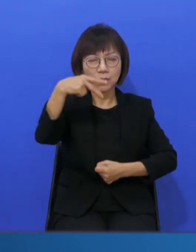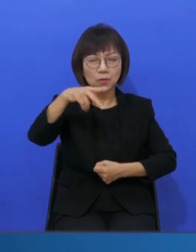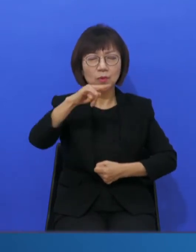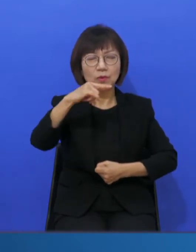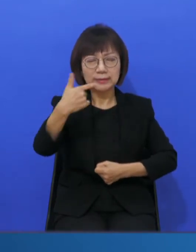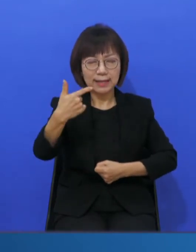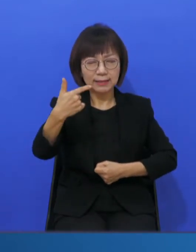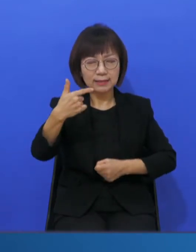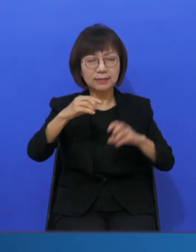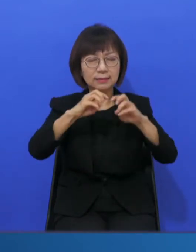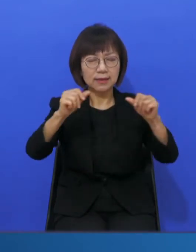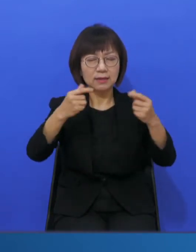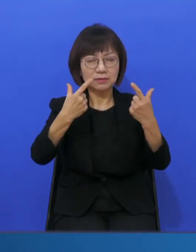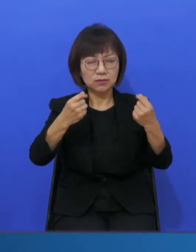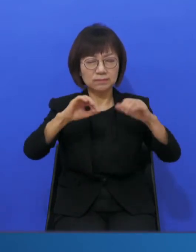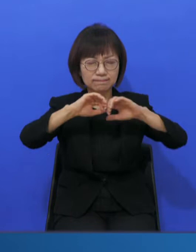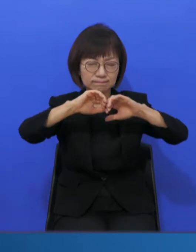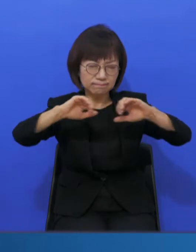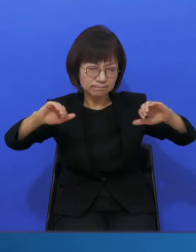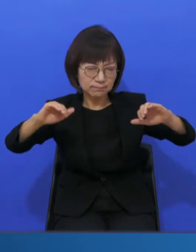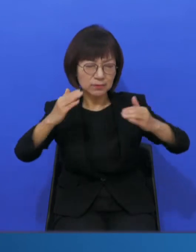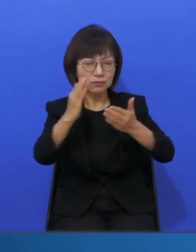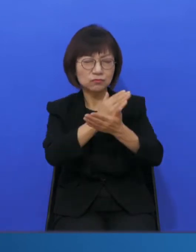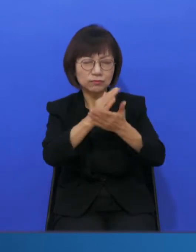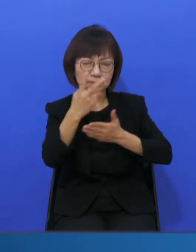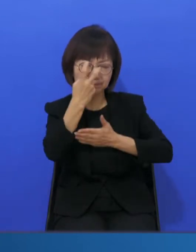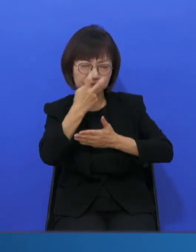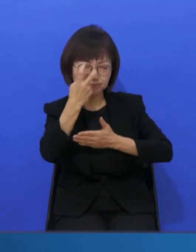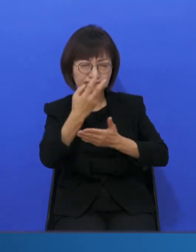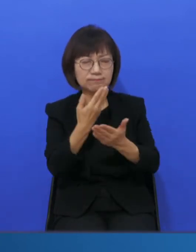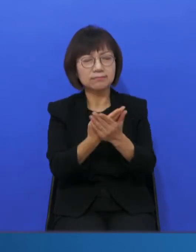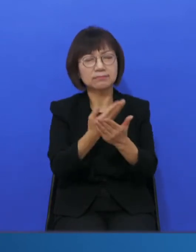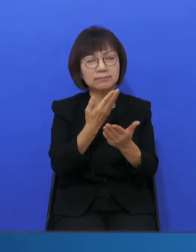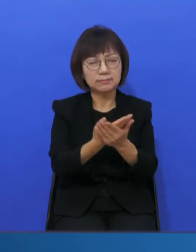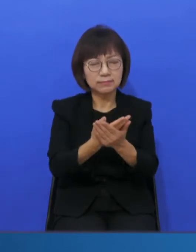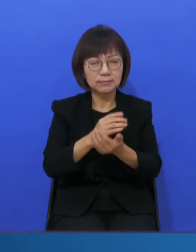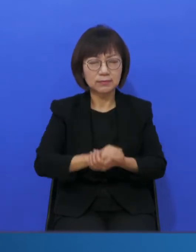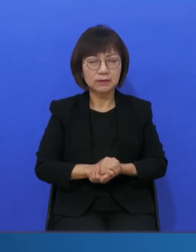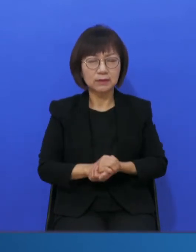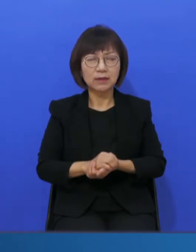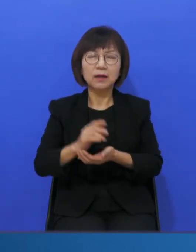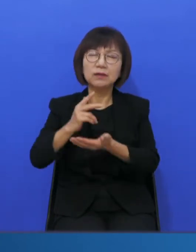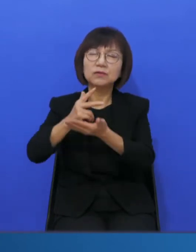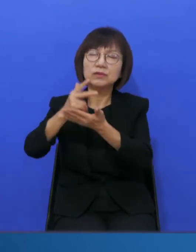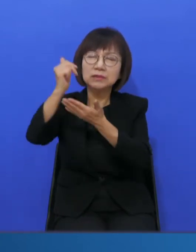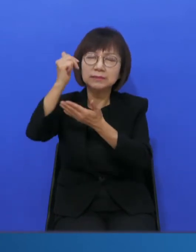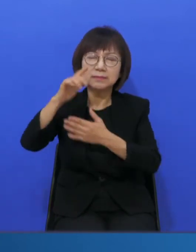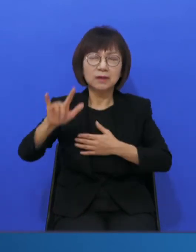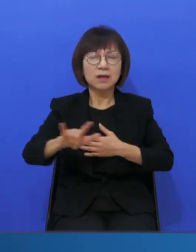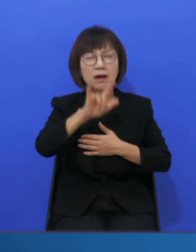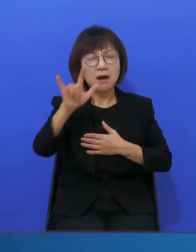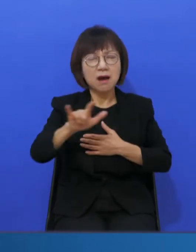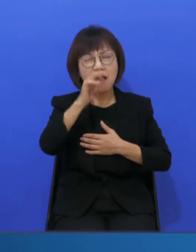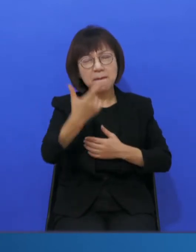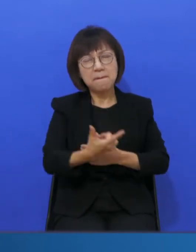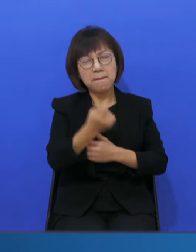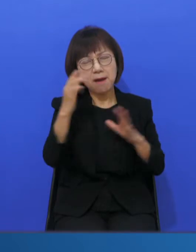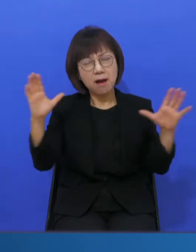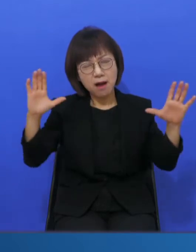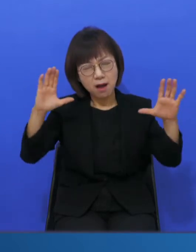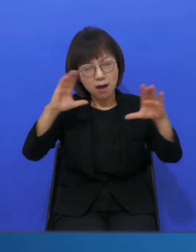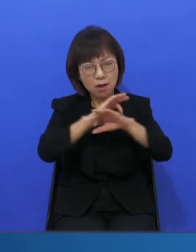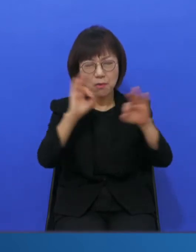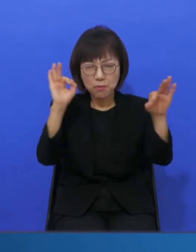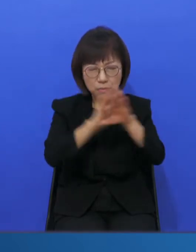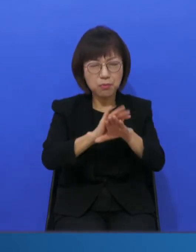place become the land of Goshen and protect them against the coronavirus. 주여 이 코로나 질병이 속히 물러가게 하시고 전